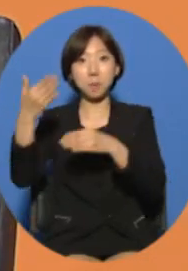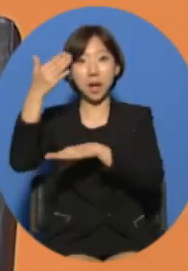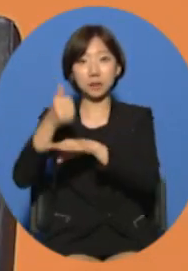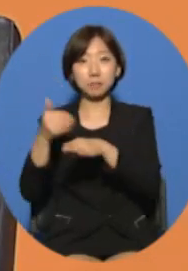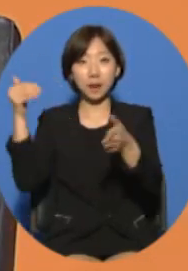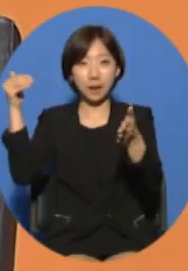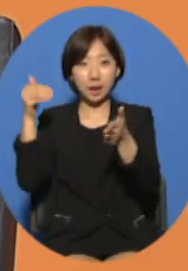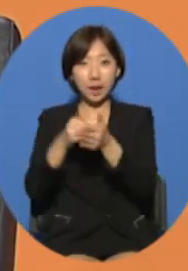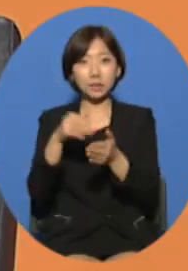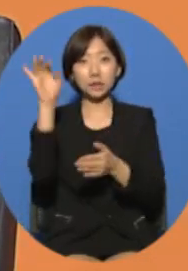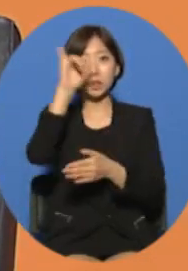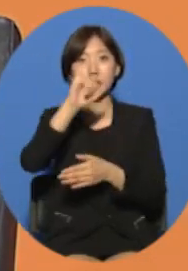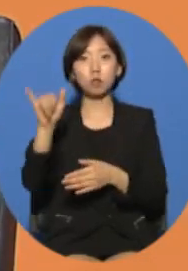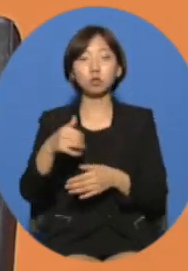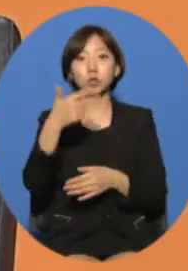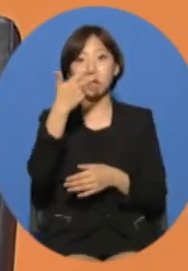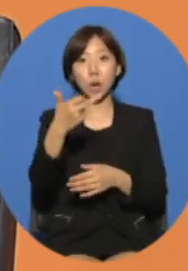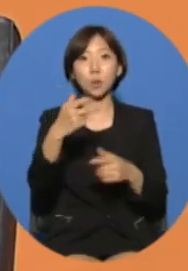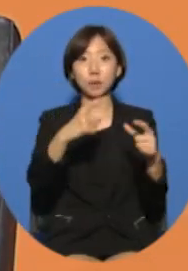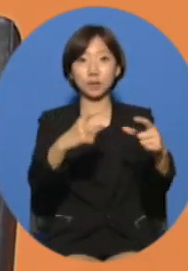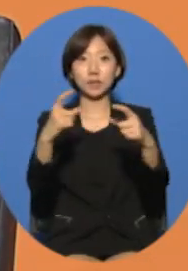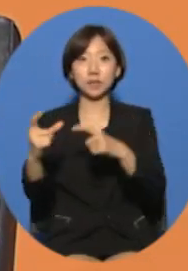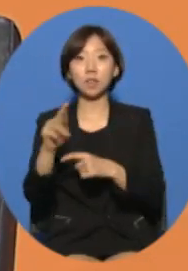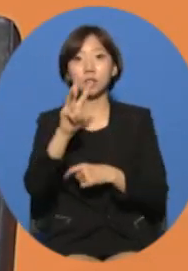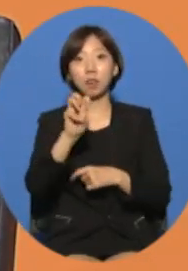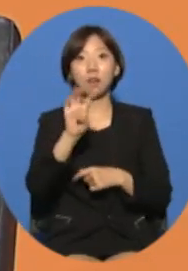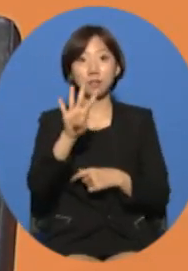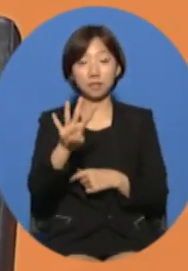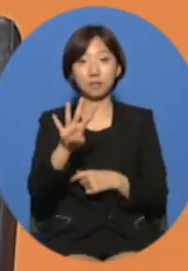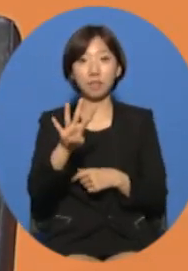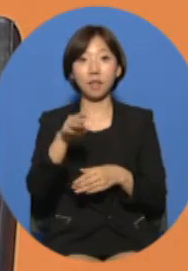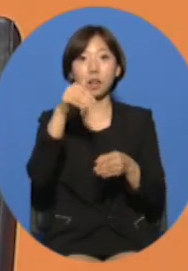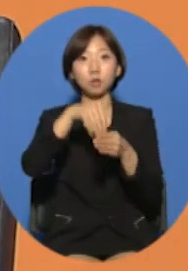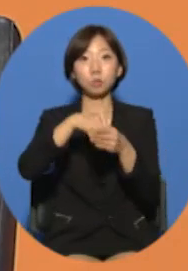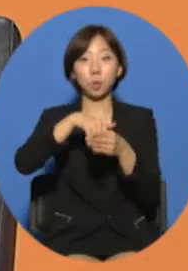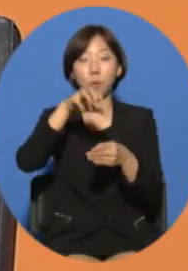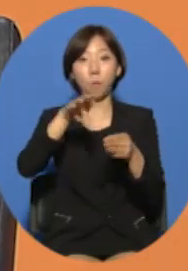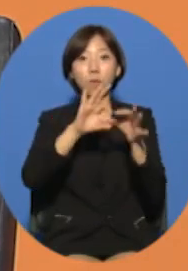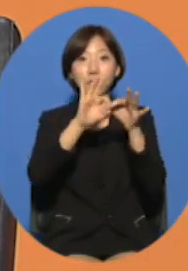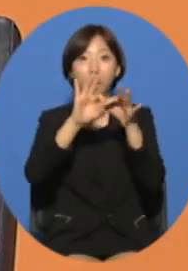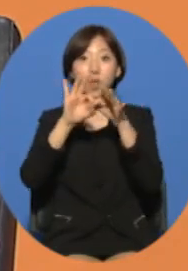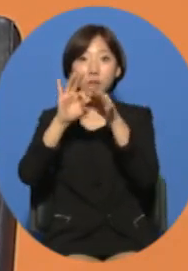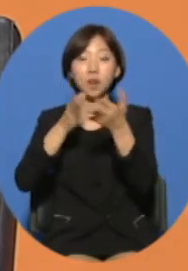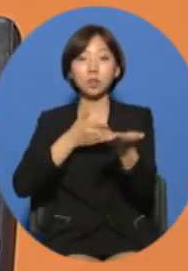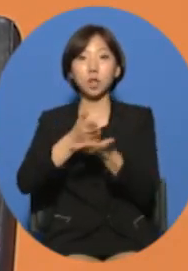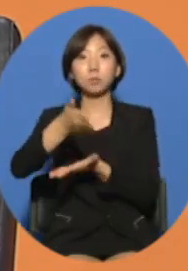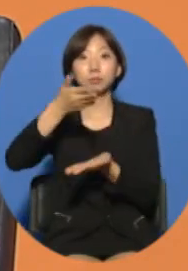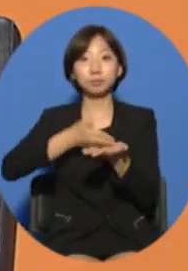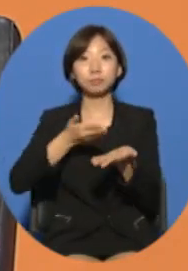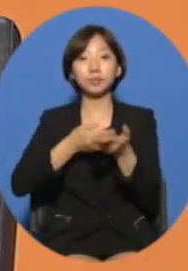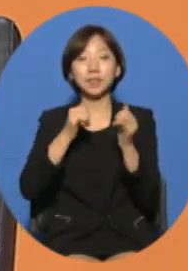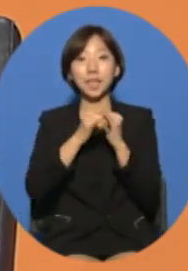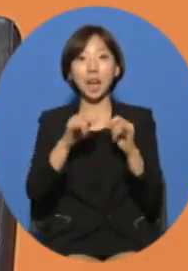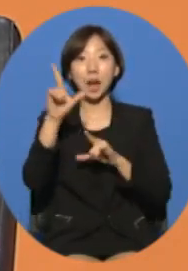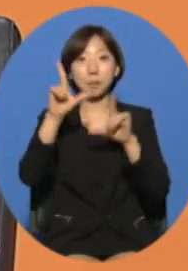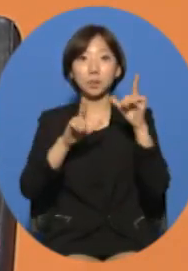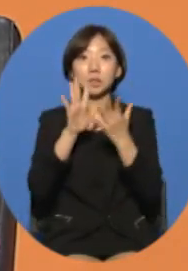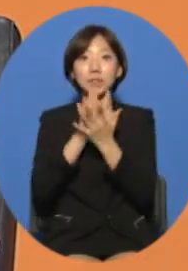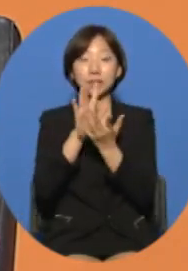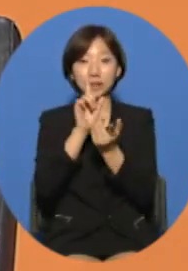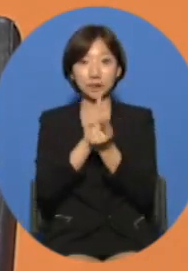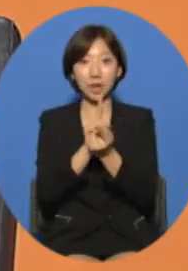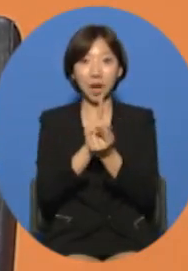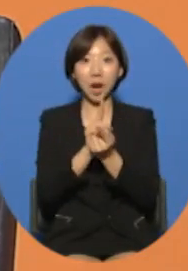전국 17개 지역 34개 투개표소를 연결을 해서요. 전문 리포터들이 현장의 모습을 투개표